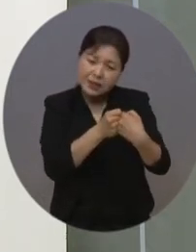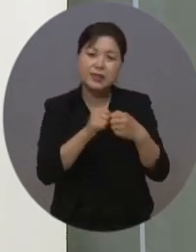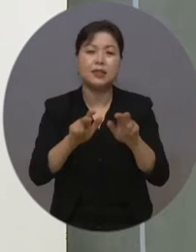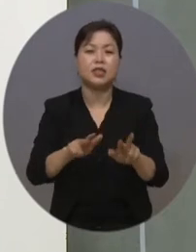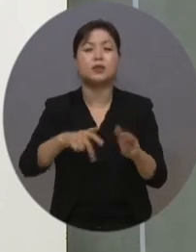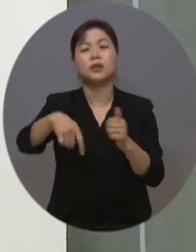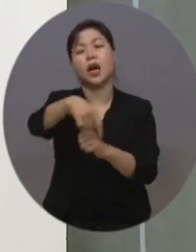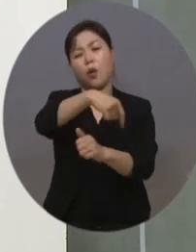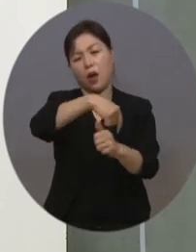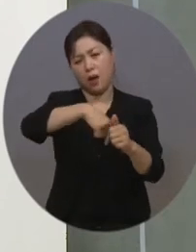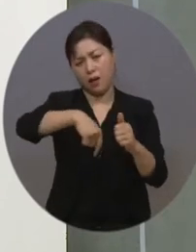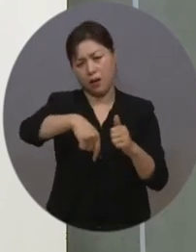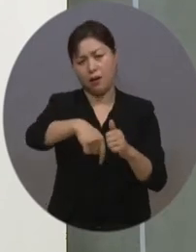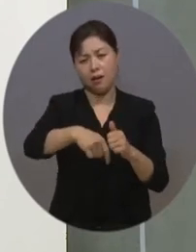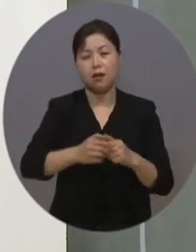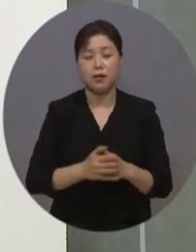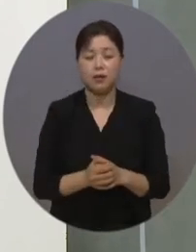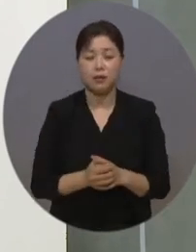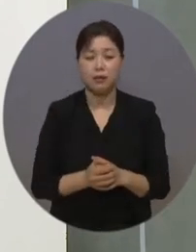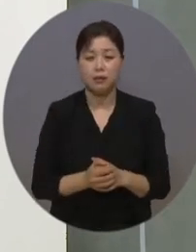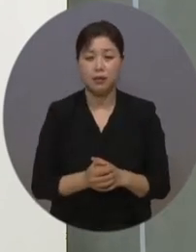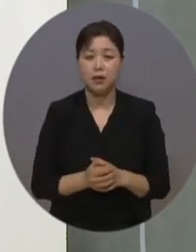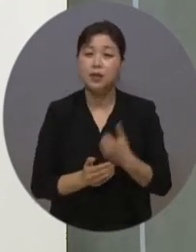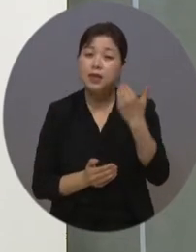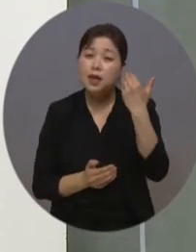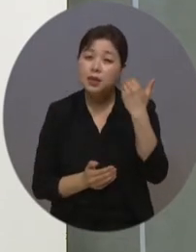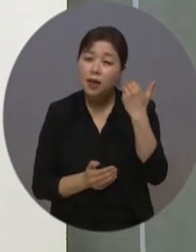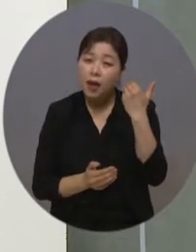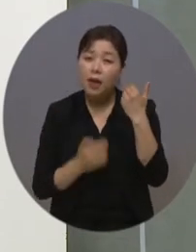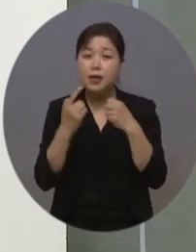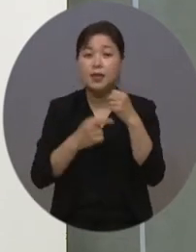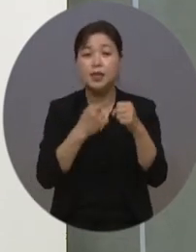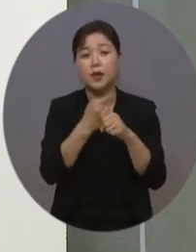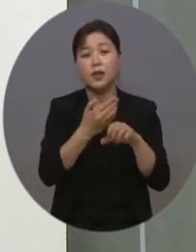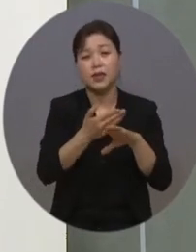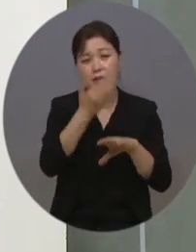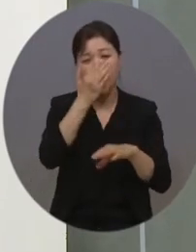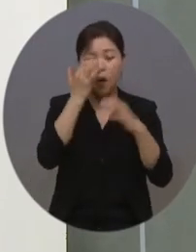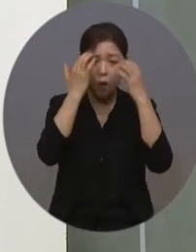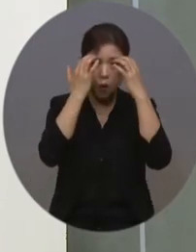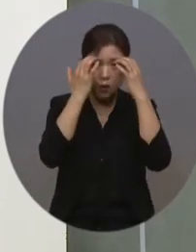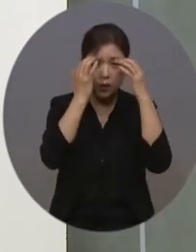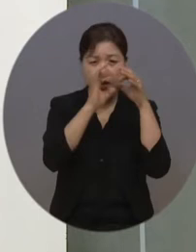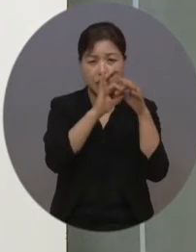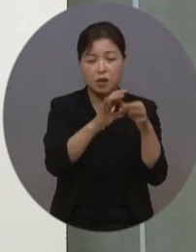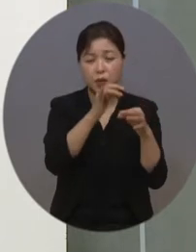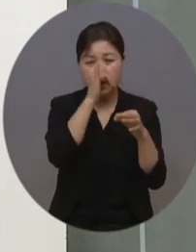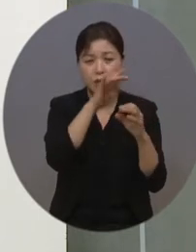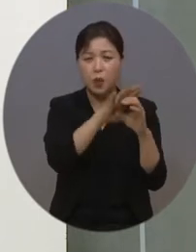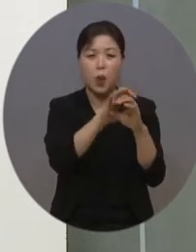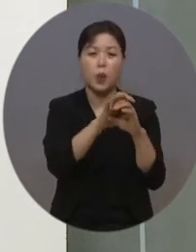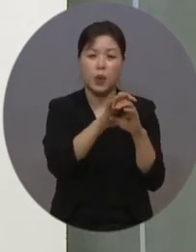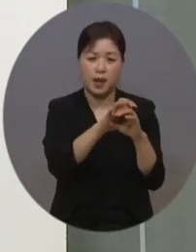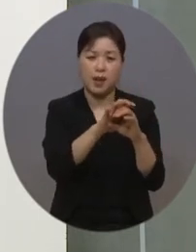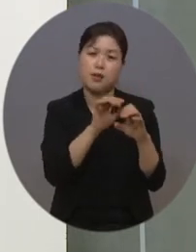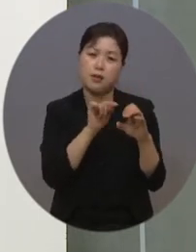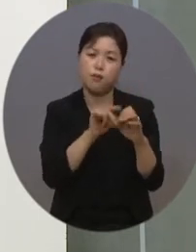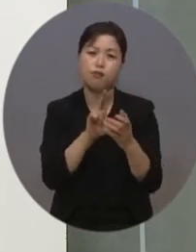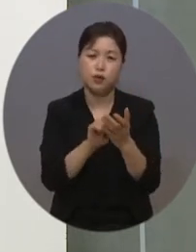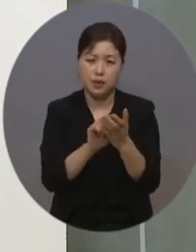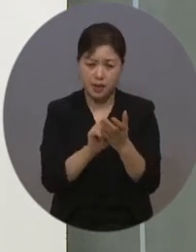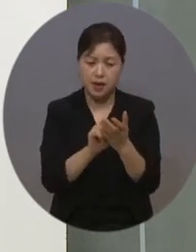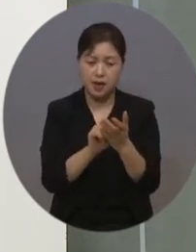시점에 바로 근래 우리가 1년이 넘도록 고통을 받고 있는 코로나 바이러스 막 이런